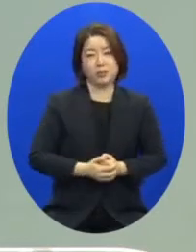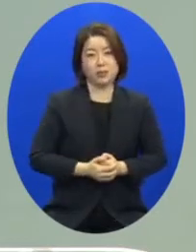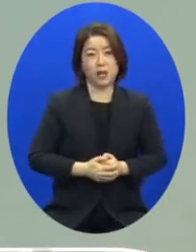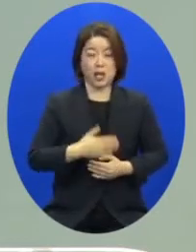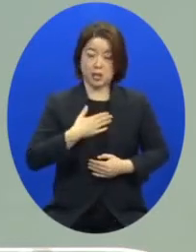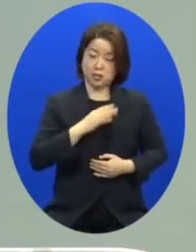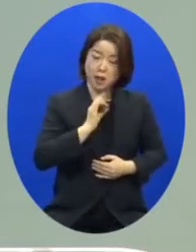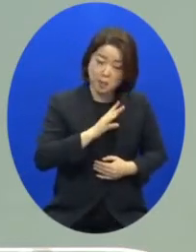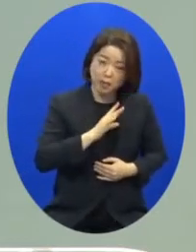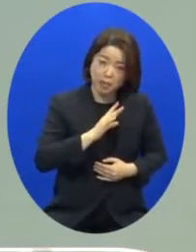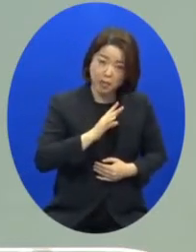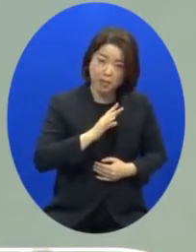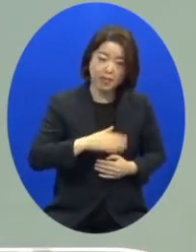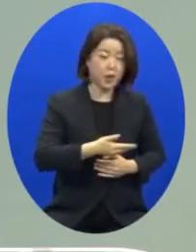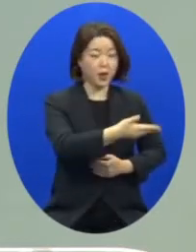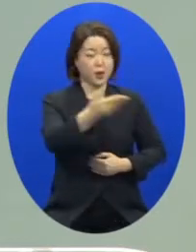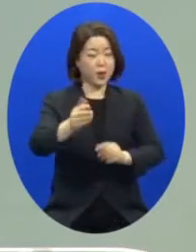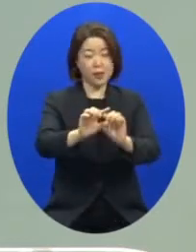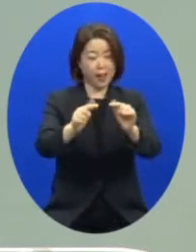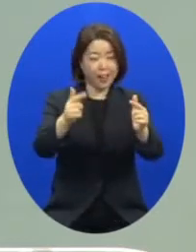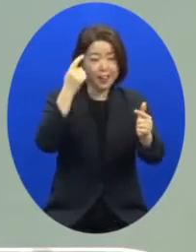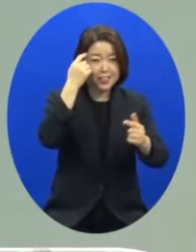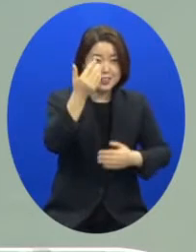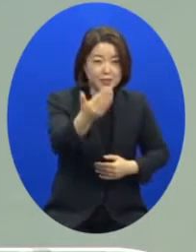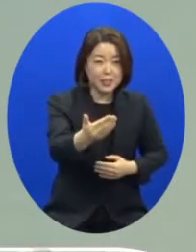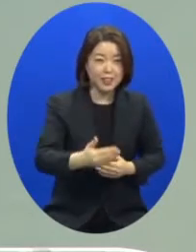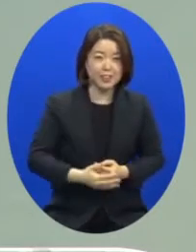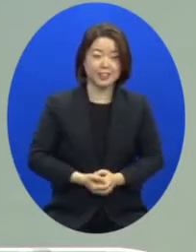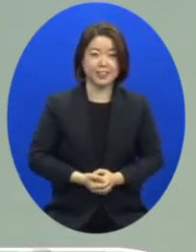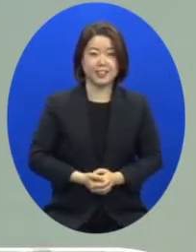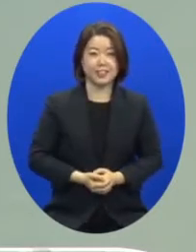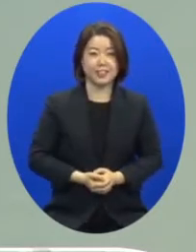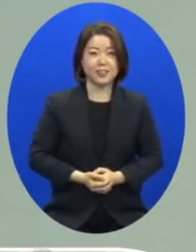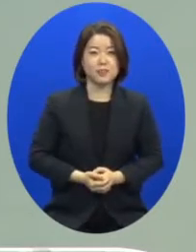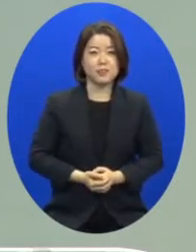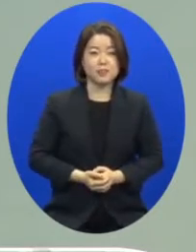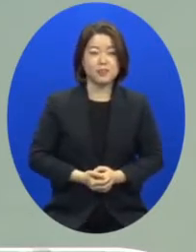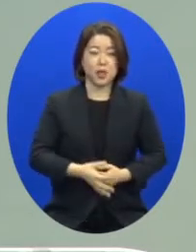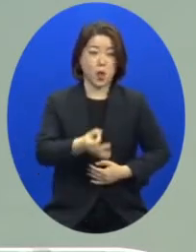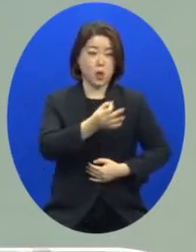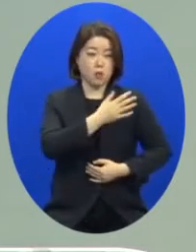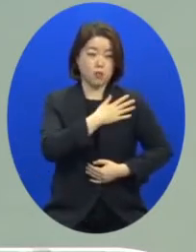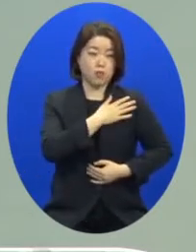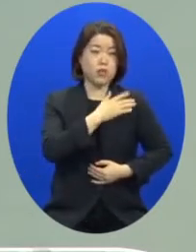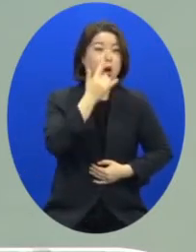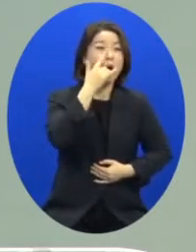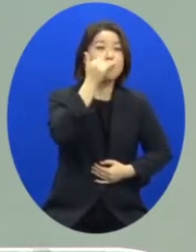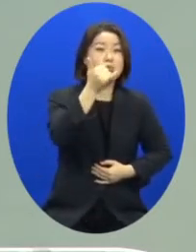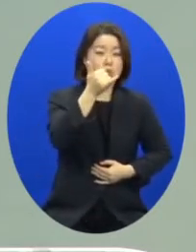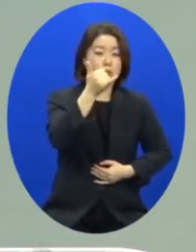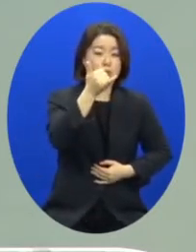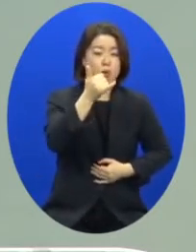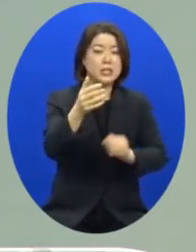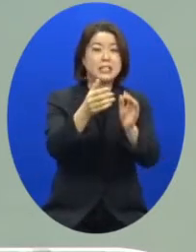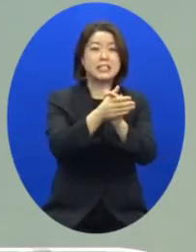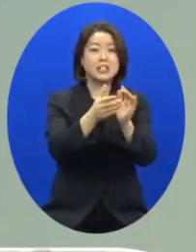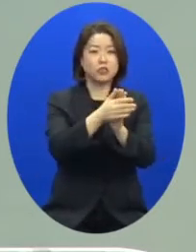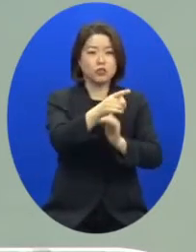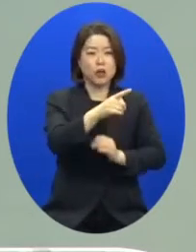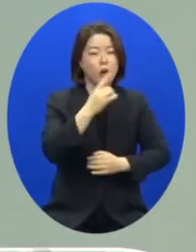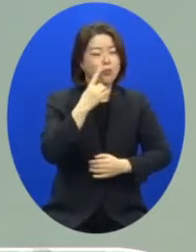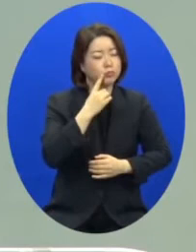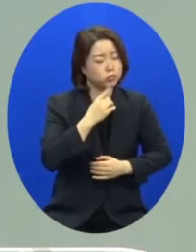저만 그랬습니까 여러분 한 것이겠습니까 부자인 부모를 둔 친구가 그렇게 부러웠는데